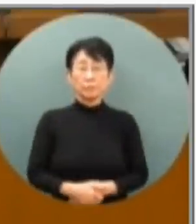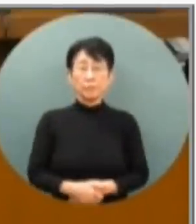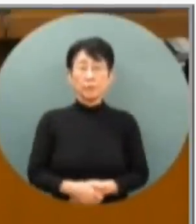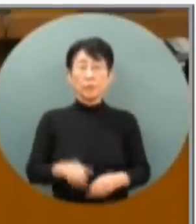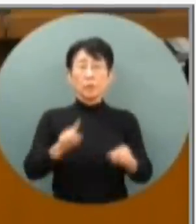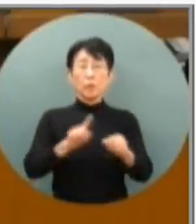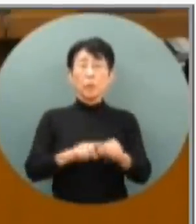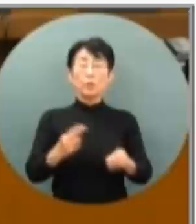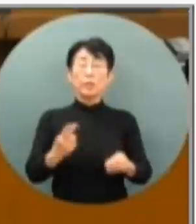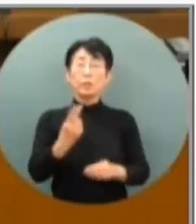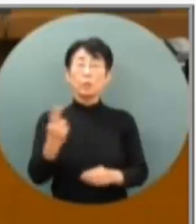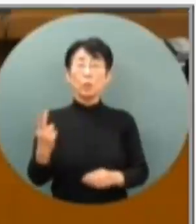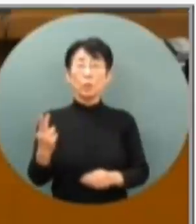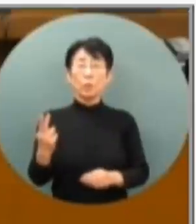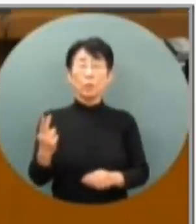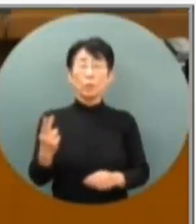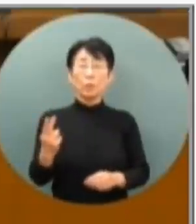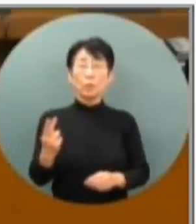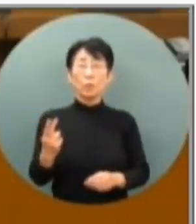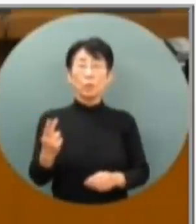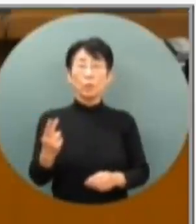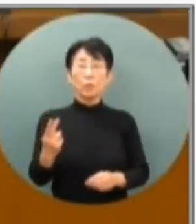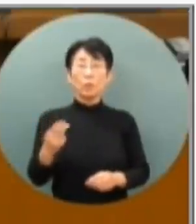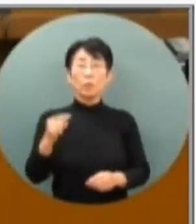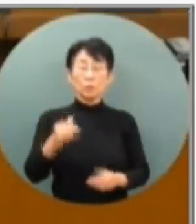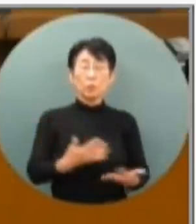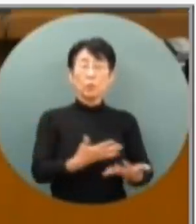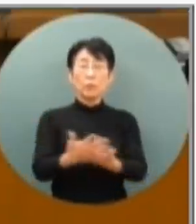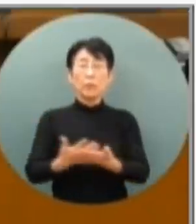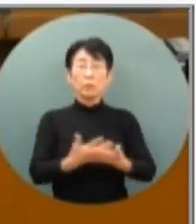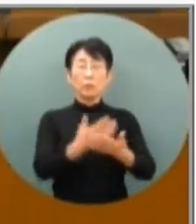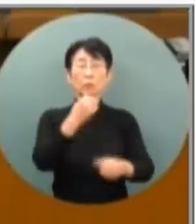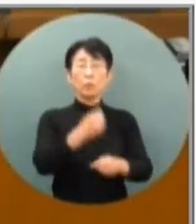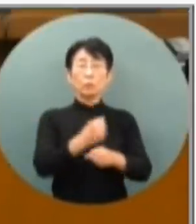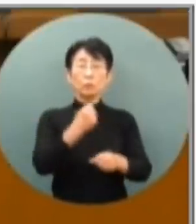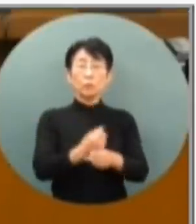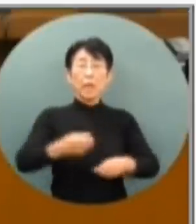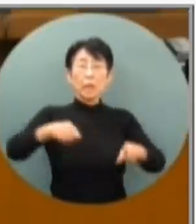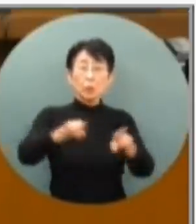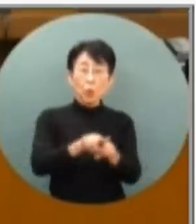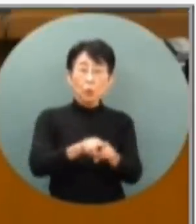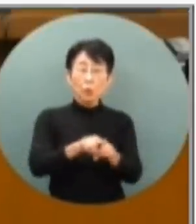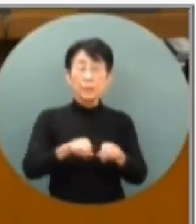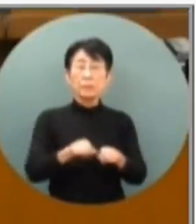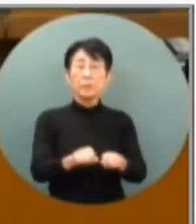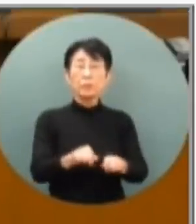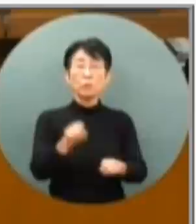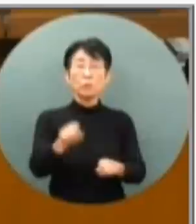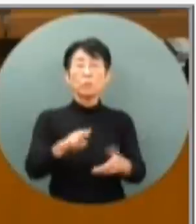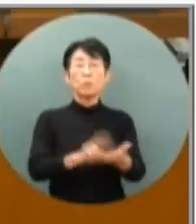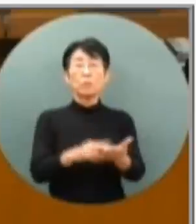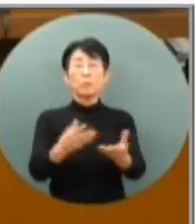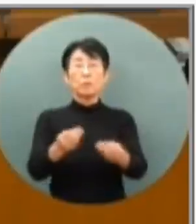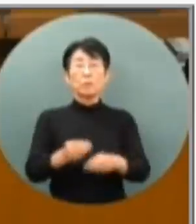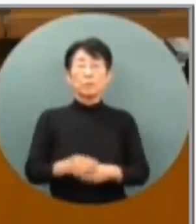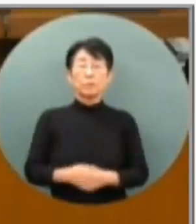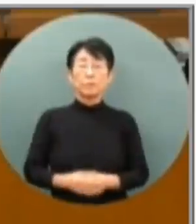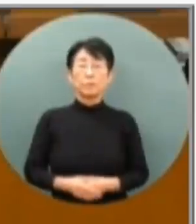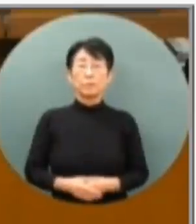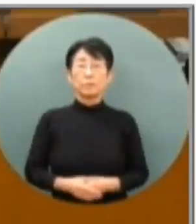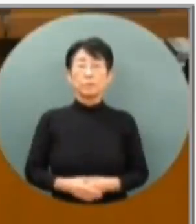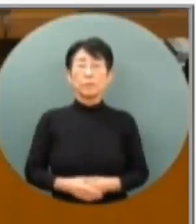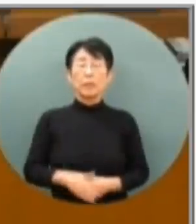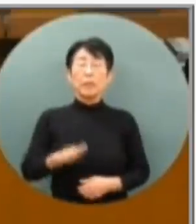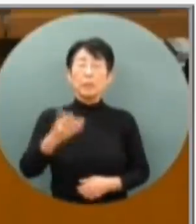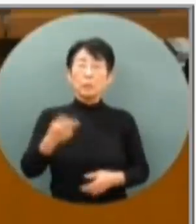ね、まあ、それで、まあ、そのネットワークを作って共同でやりましょうということになりました。でただそう